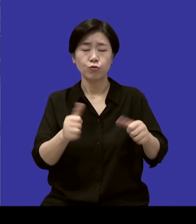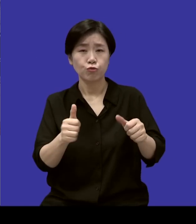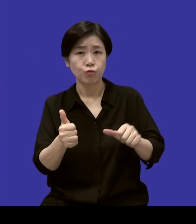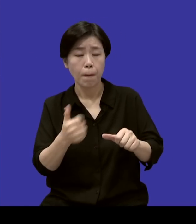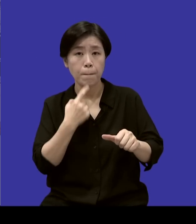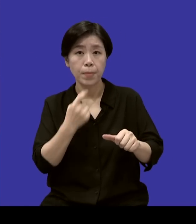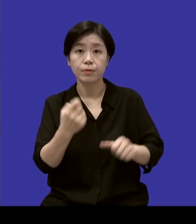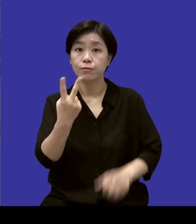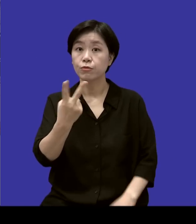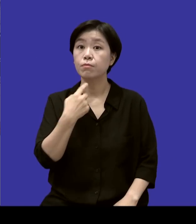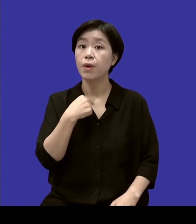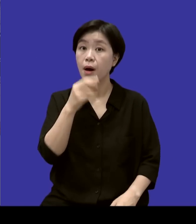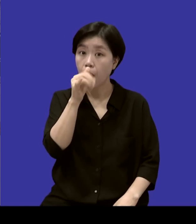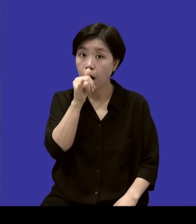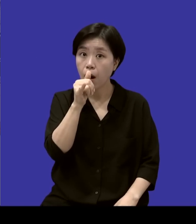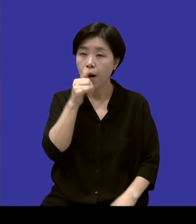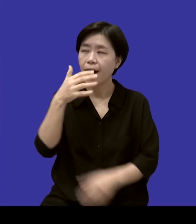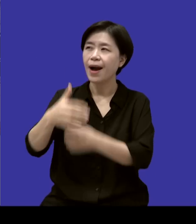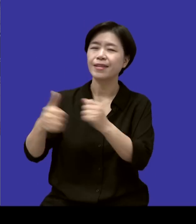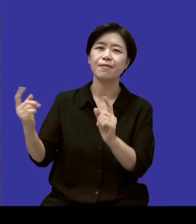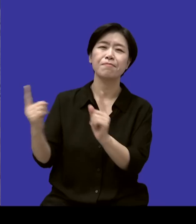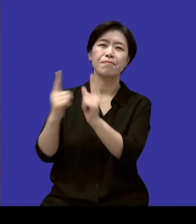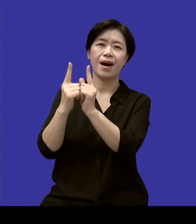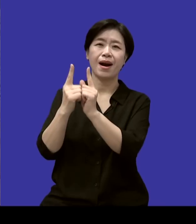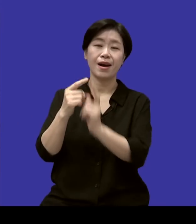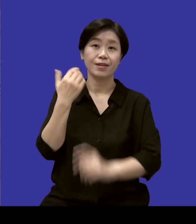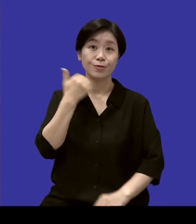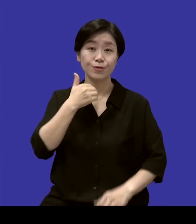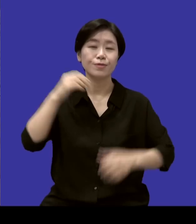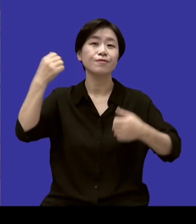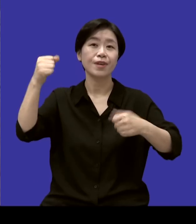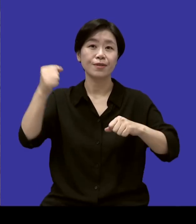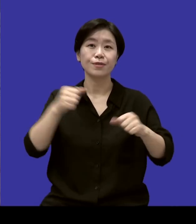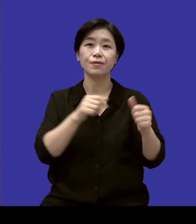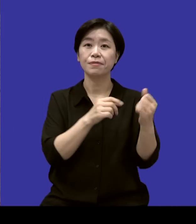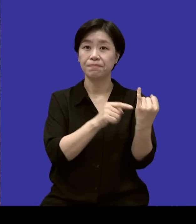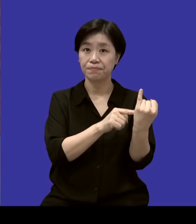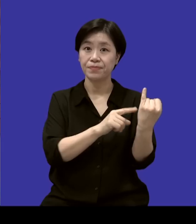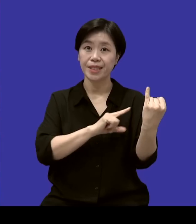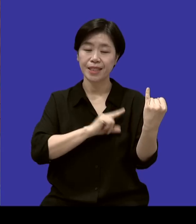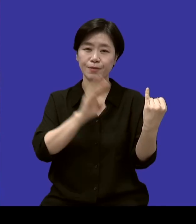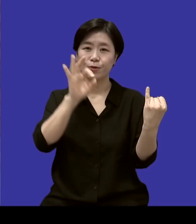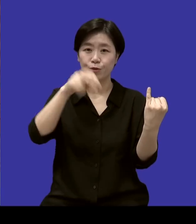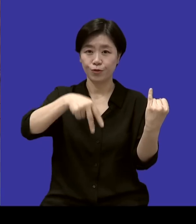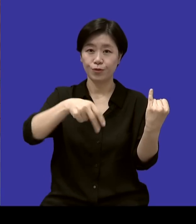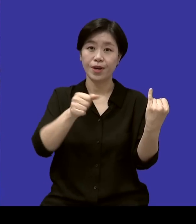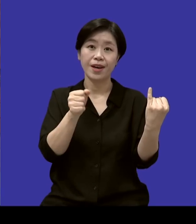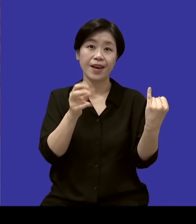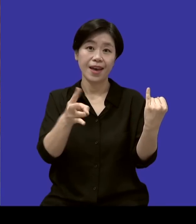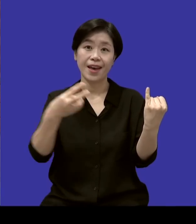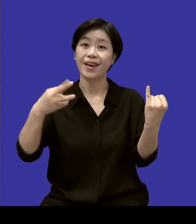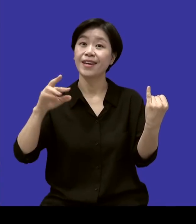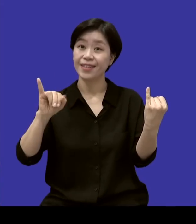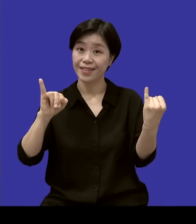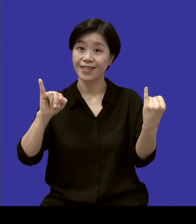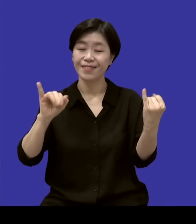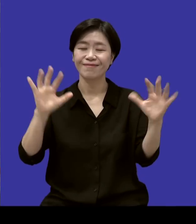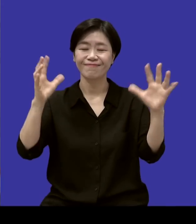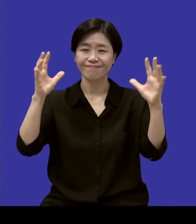고난의 세월을 살다가 하나님을 만나게 됐다는 배우 유혜리 권사님을 모시겠습니다. 어서 오세요.